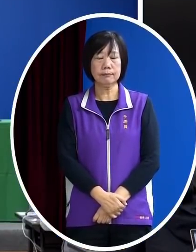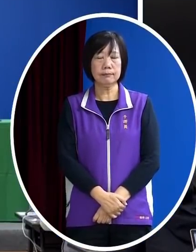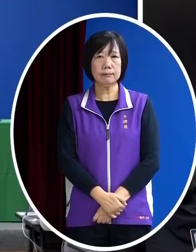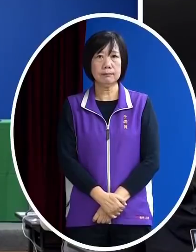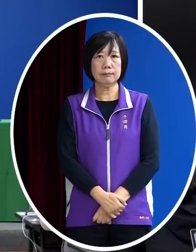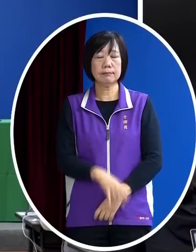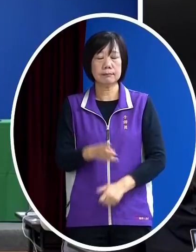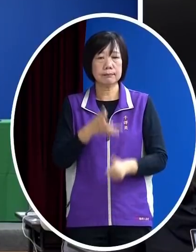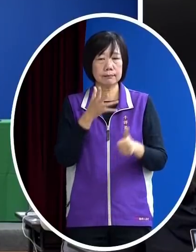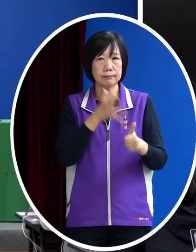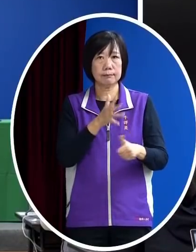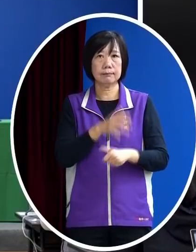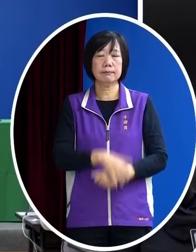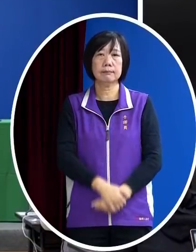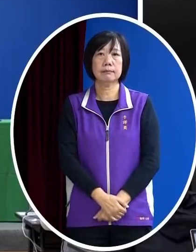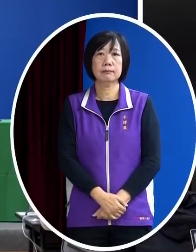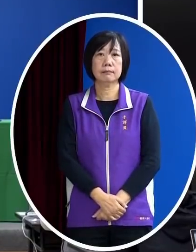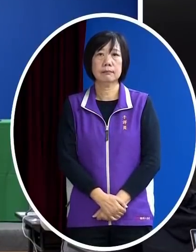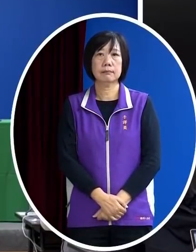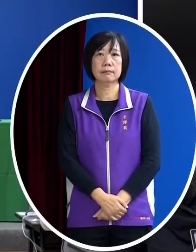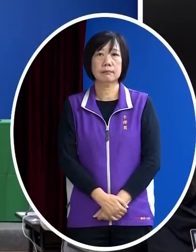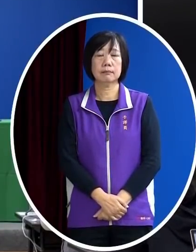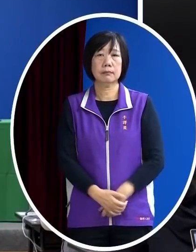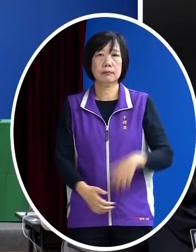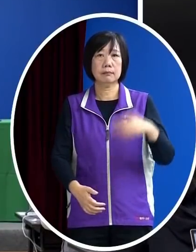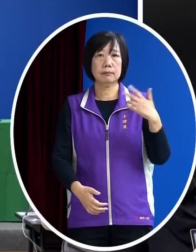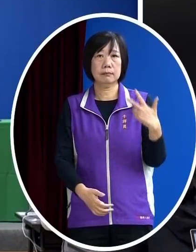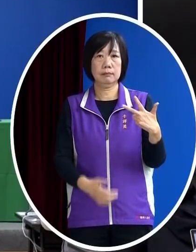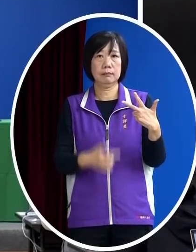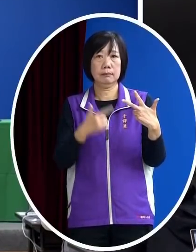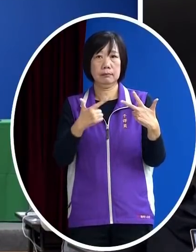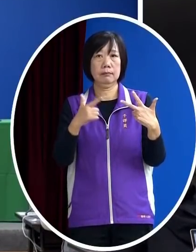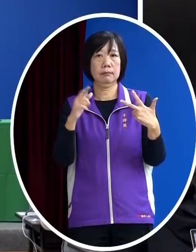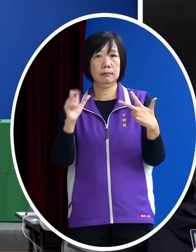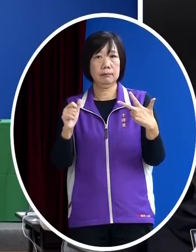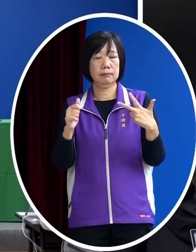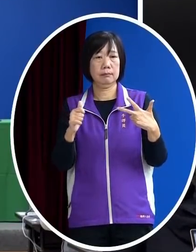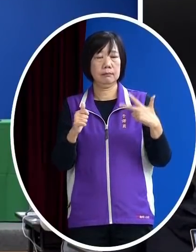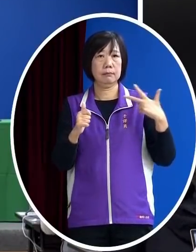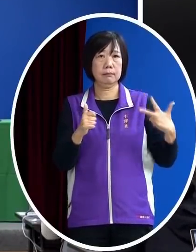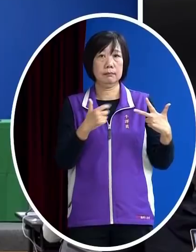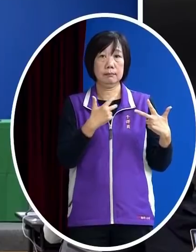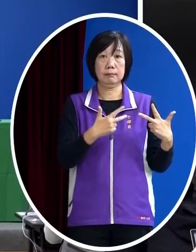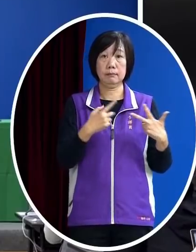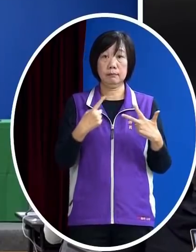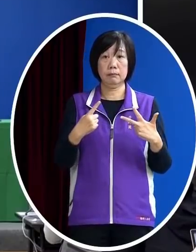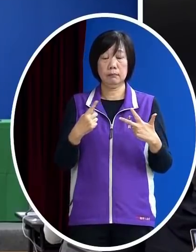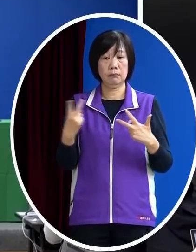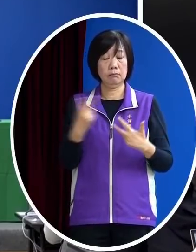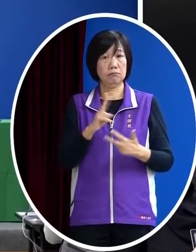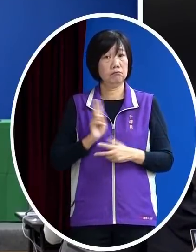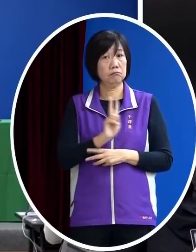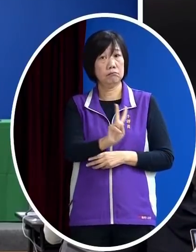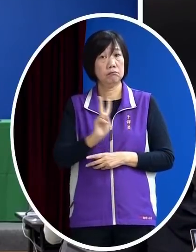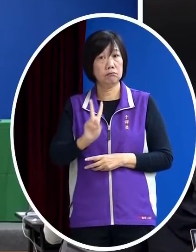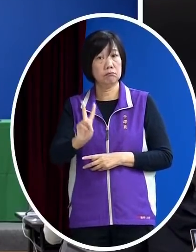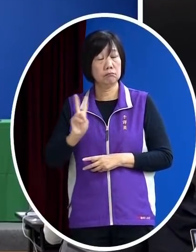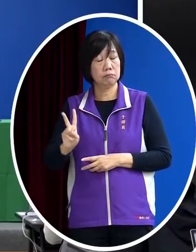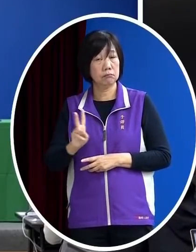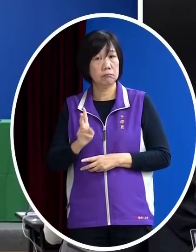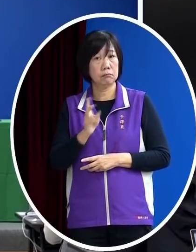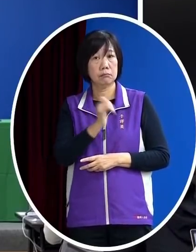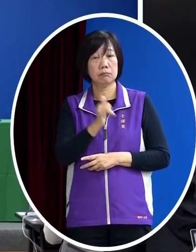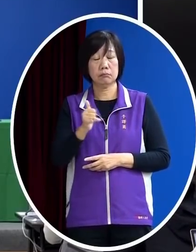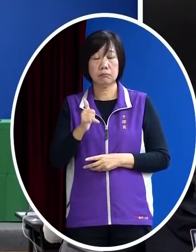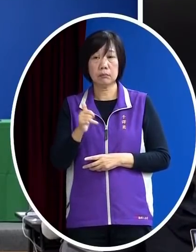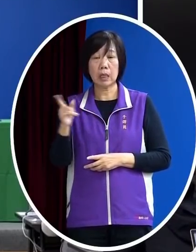部长，不好意思，想要请教一下，就是这个765跟771，他们出入这三个公共场合，那他们这中间他们的